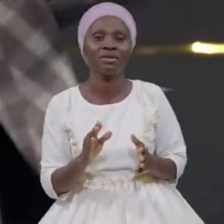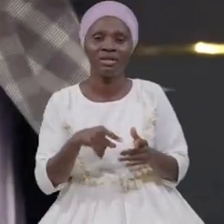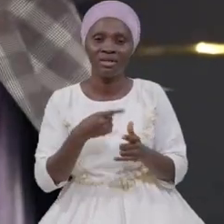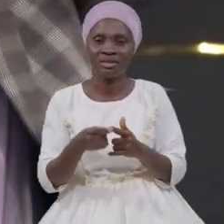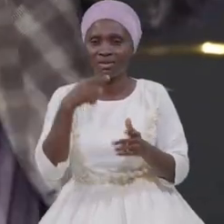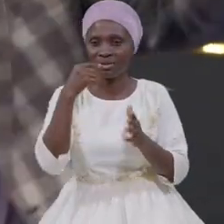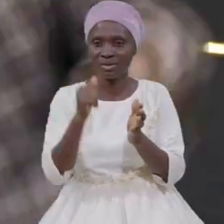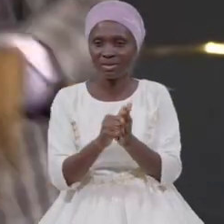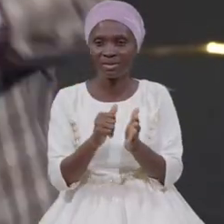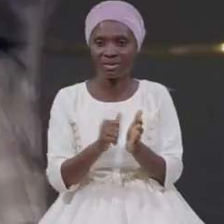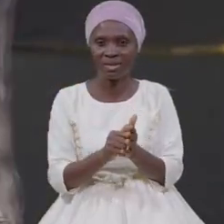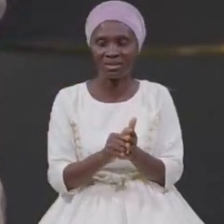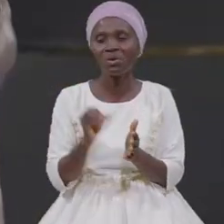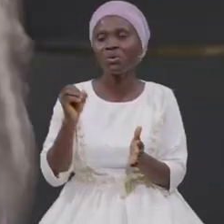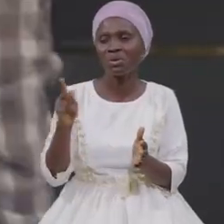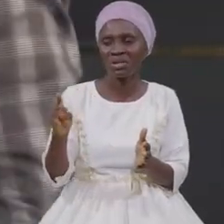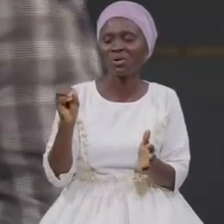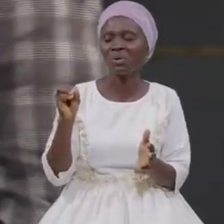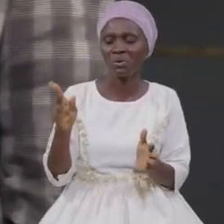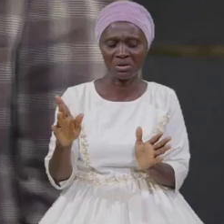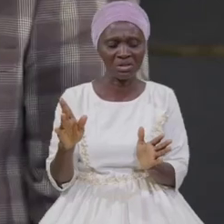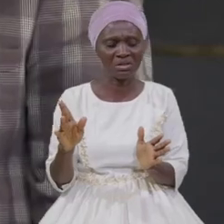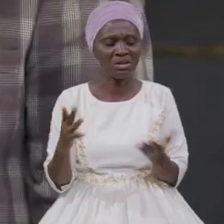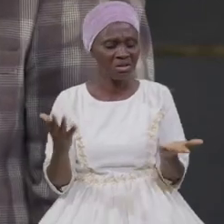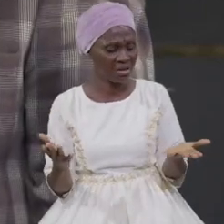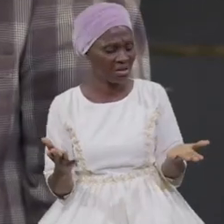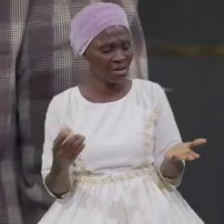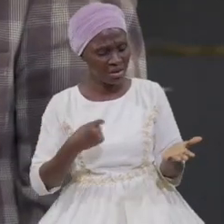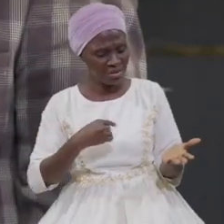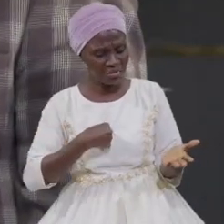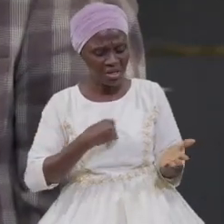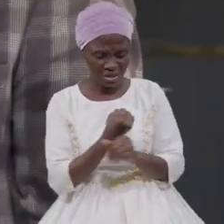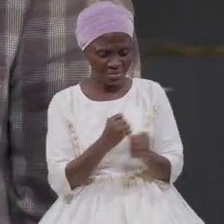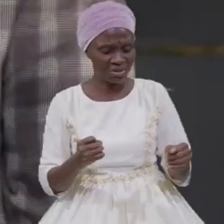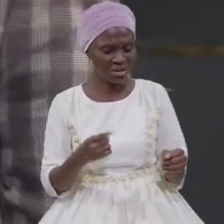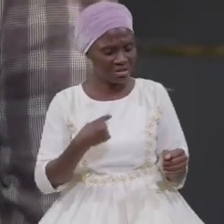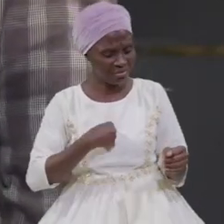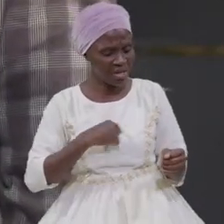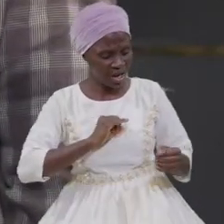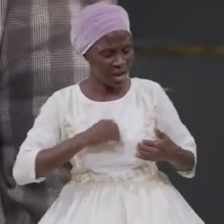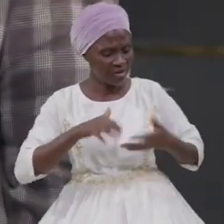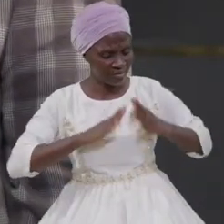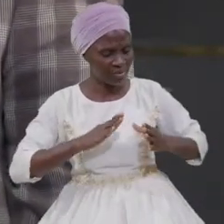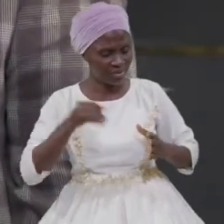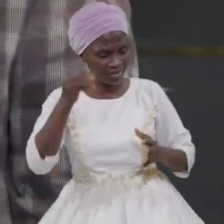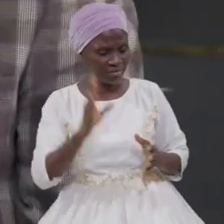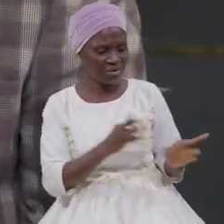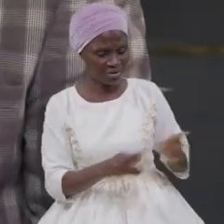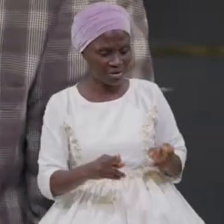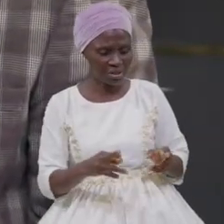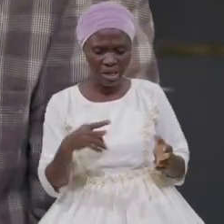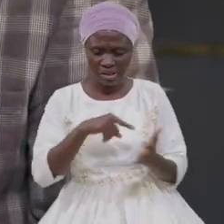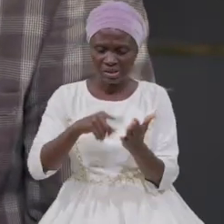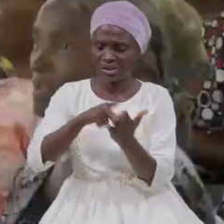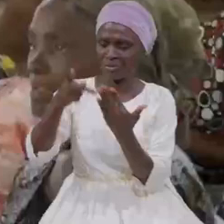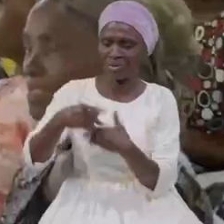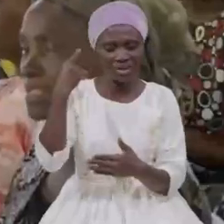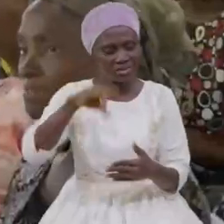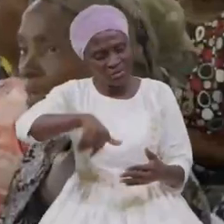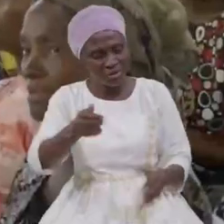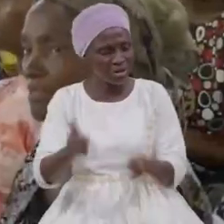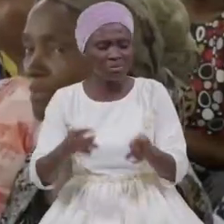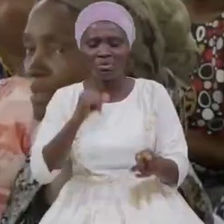la croisade est faite pour eux, est faite pour eux là-bas. Non, elle est faite aussi pour toi. Dis, elle est faite